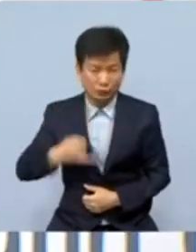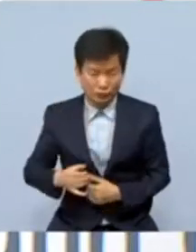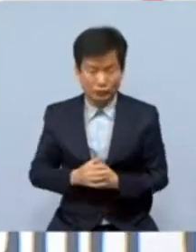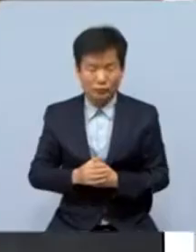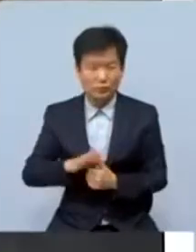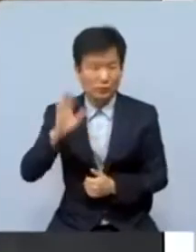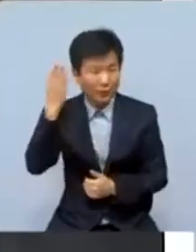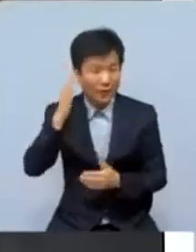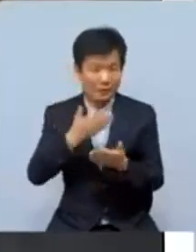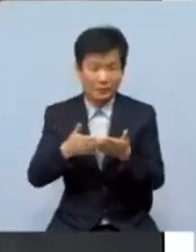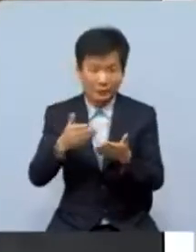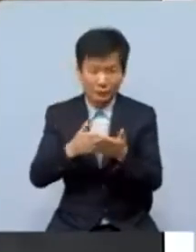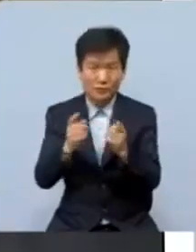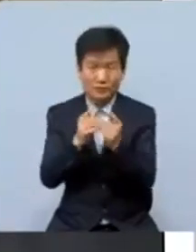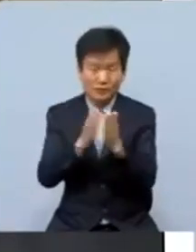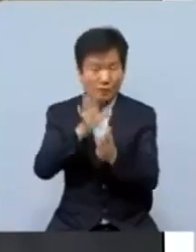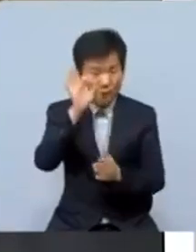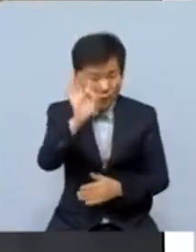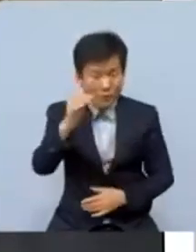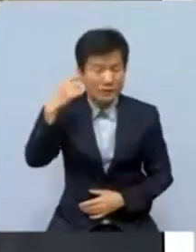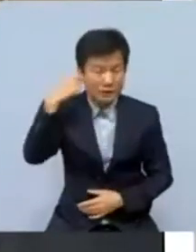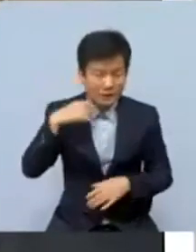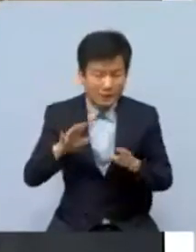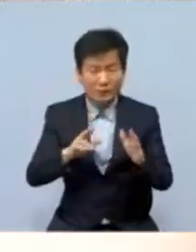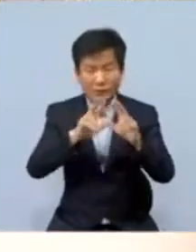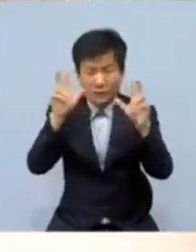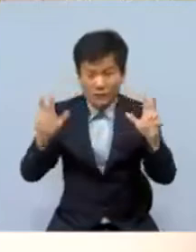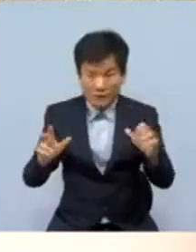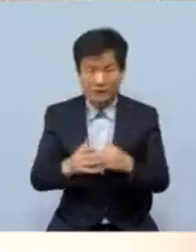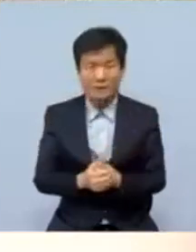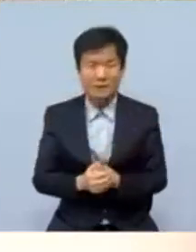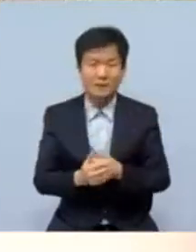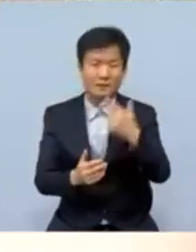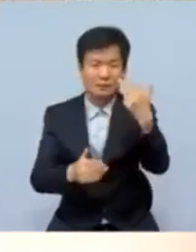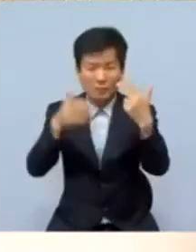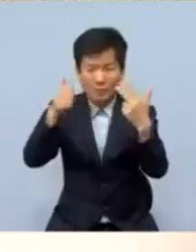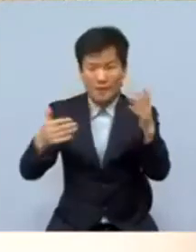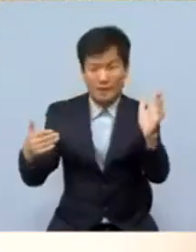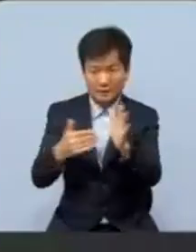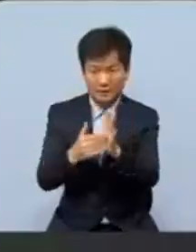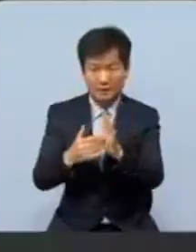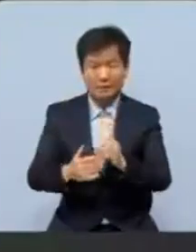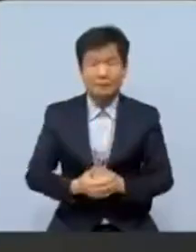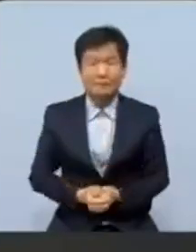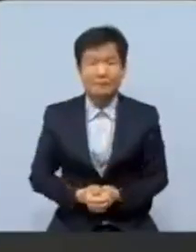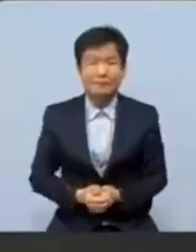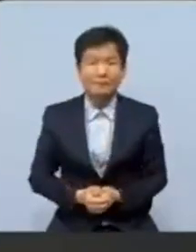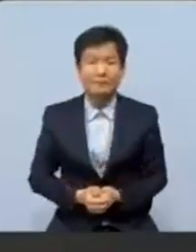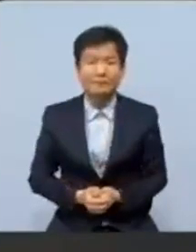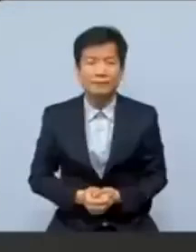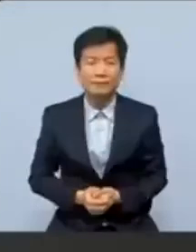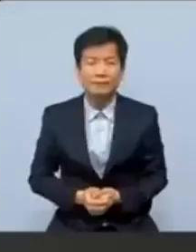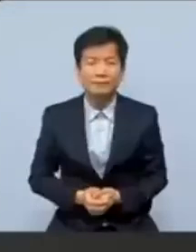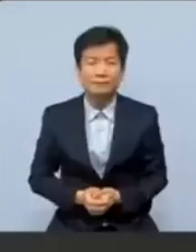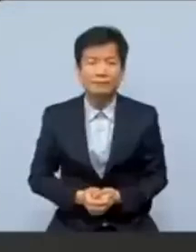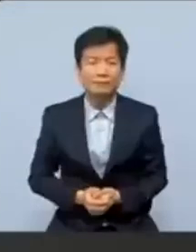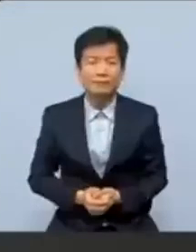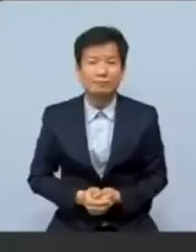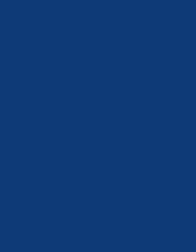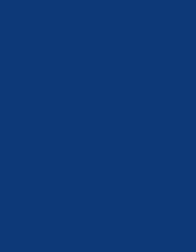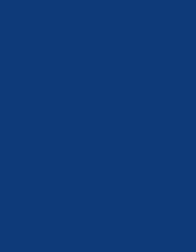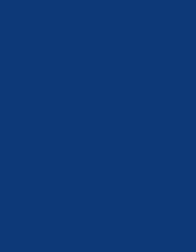현대미술의 다양성을 직접 보고 느낄 수 있는 이번 전시회는 이달 말까지 계속됩니다. KBS 뉴스 이정훈입니다.